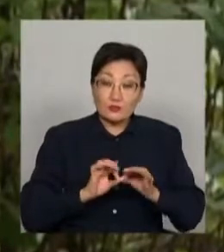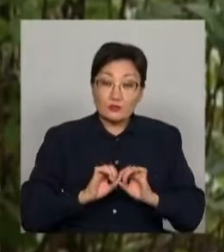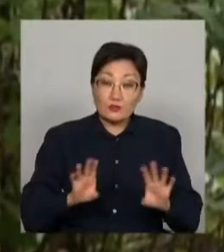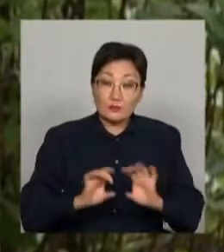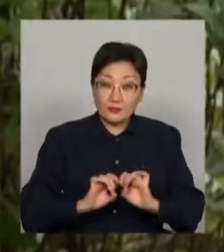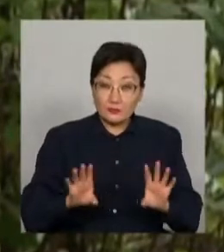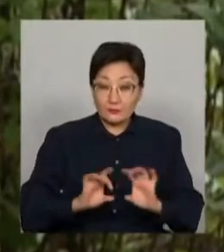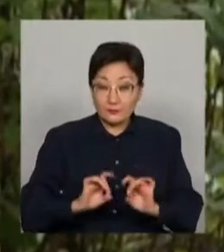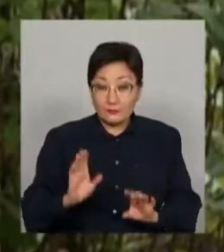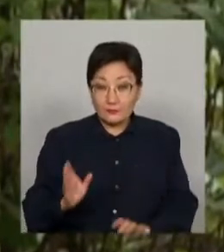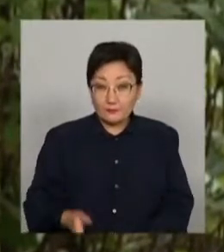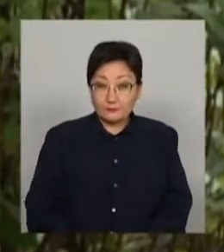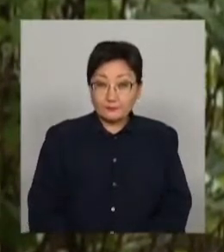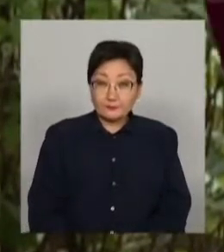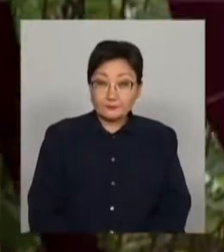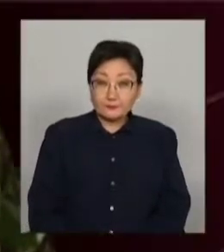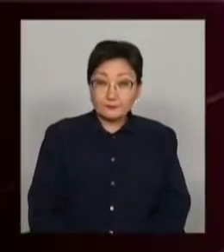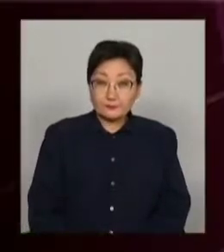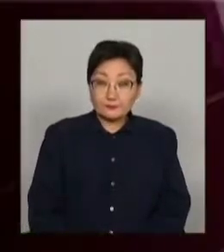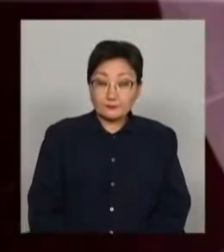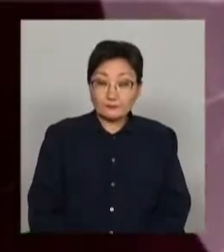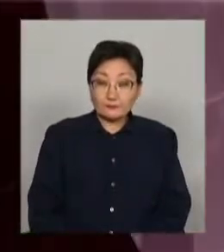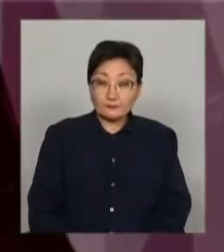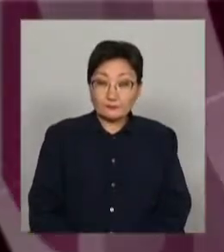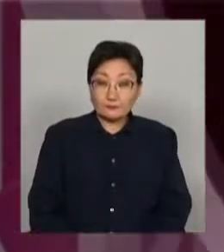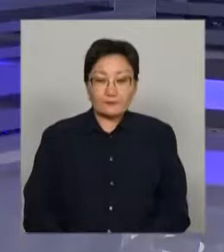көлжігіт сәлден соң толығырақ тарқатам.